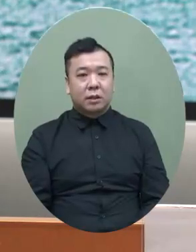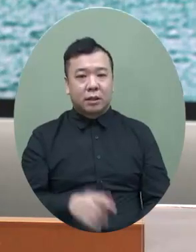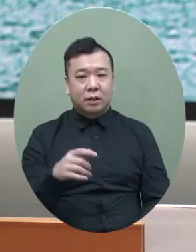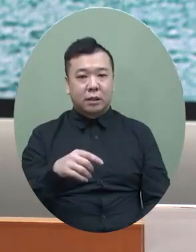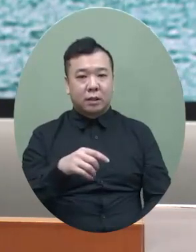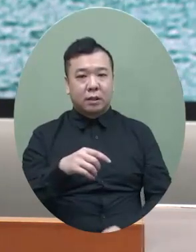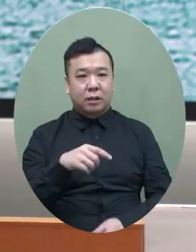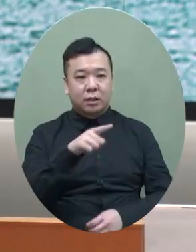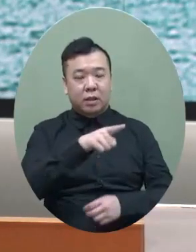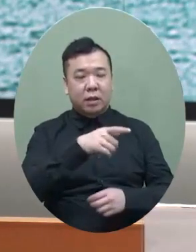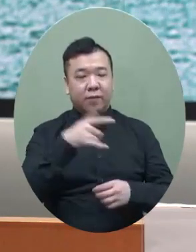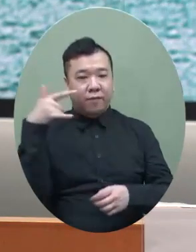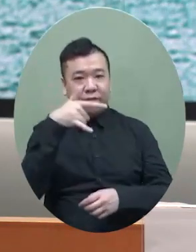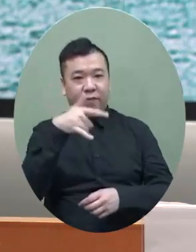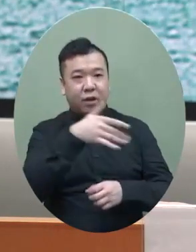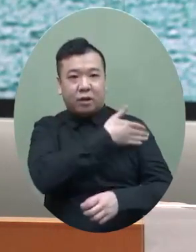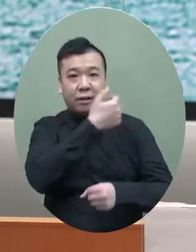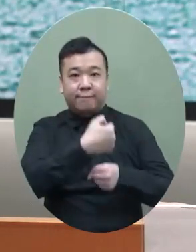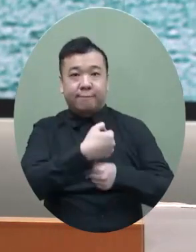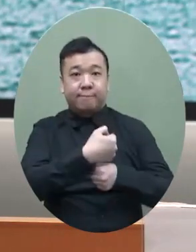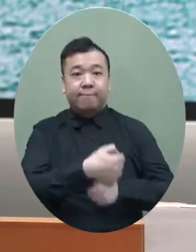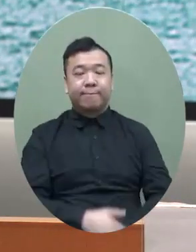空中工作人員嘅。